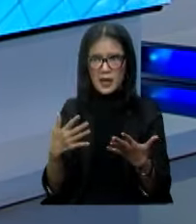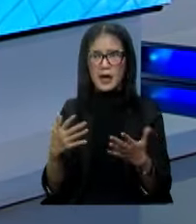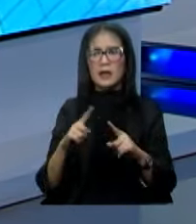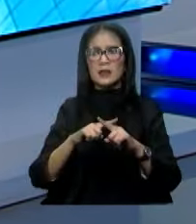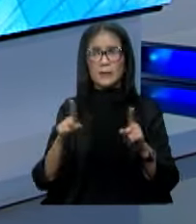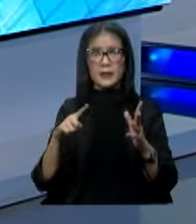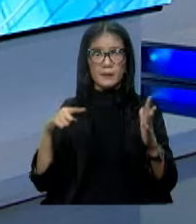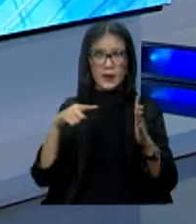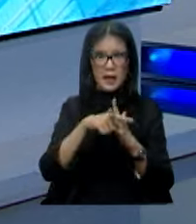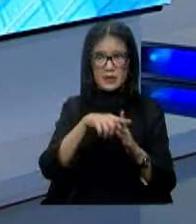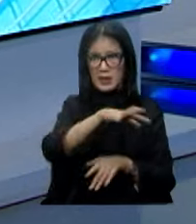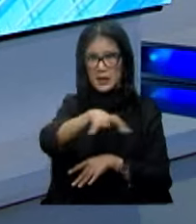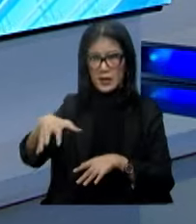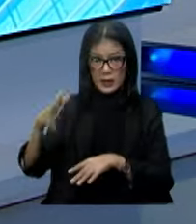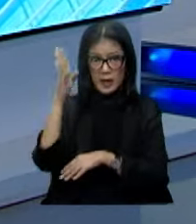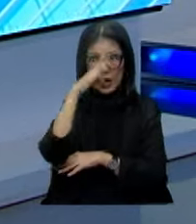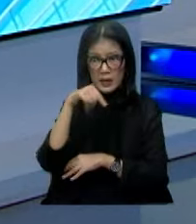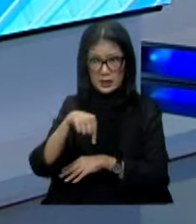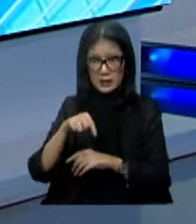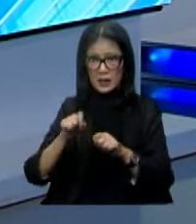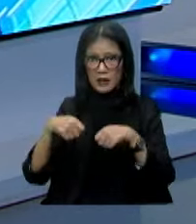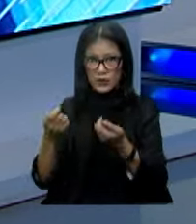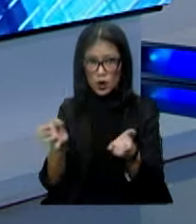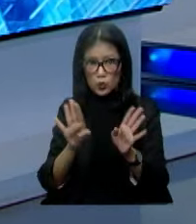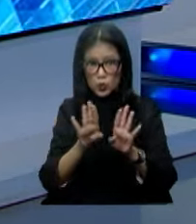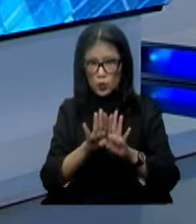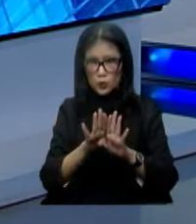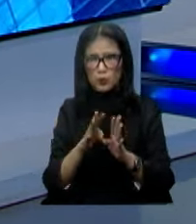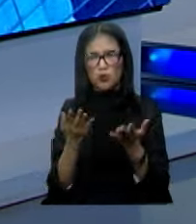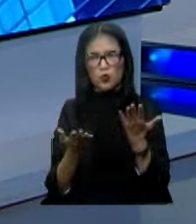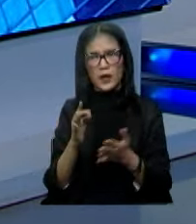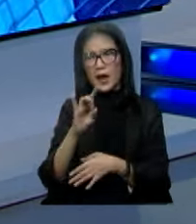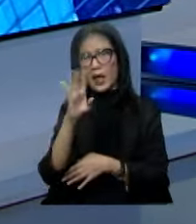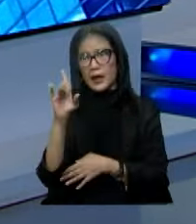ditutup hari ini. Dan apakah ada kejutan lain? Kita tunggu beberapa jam ke depan.